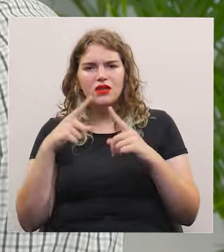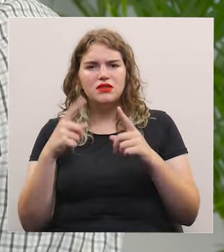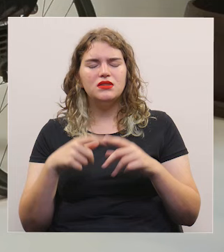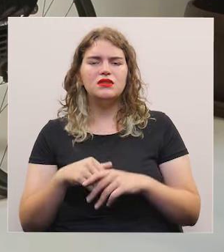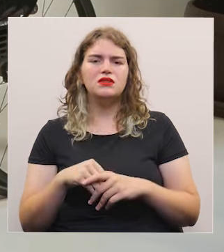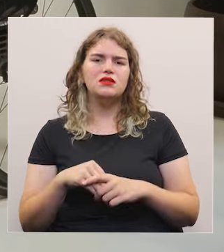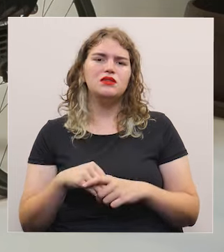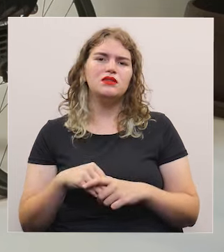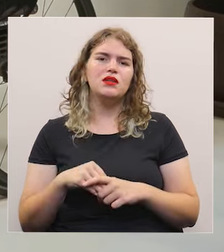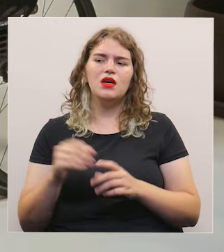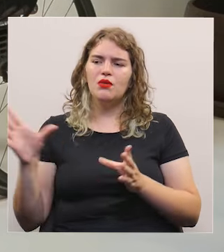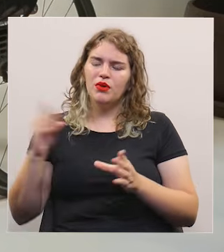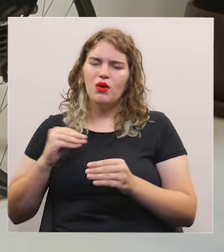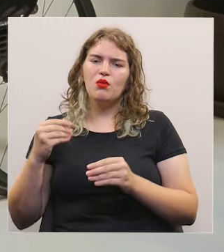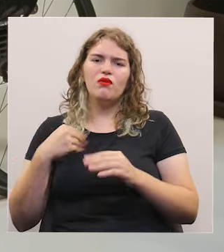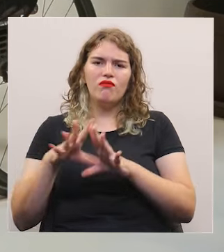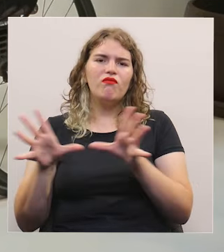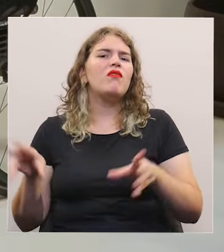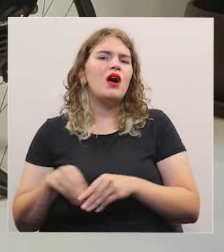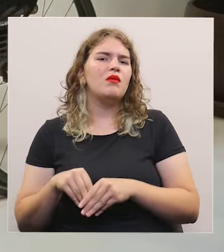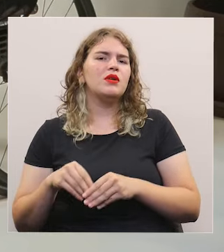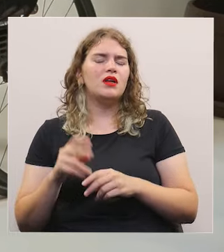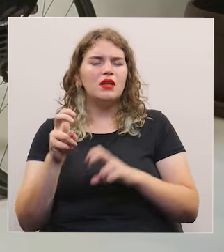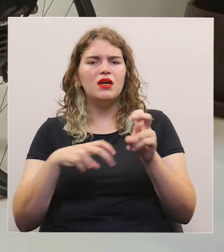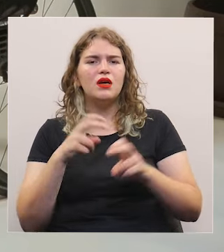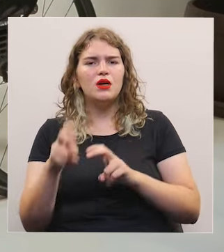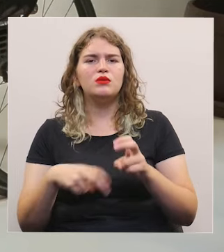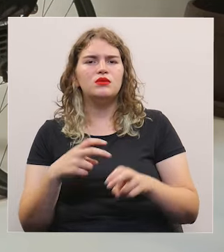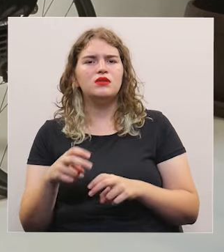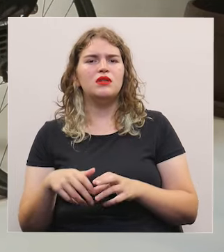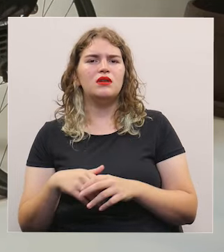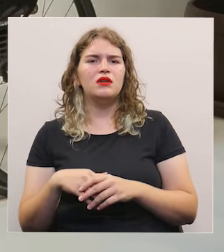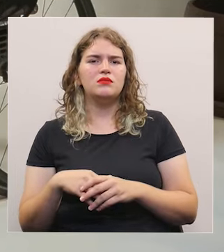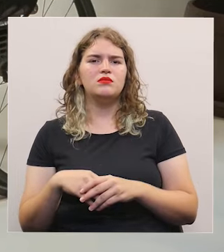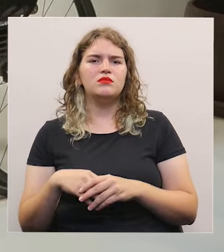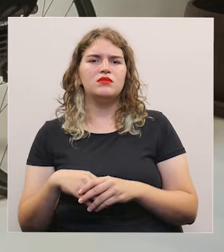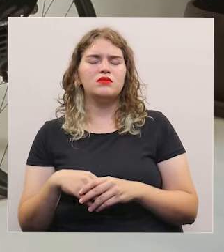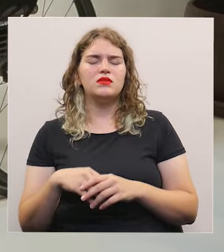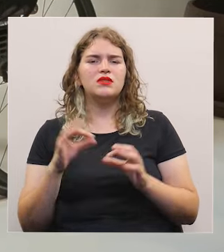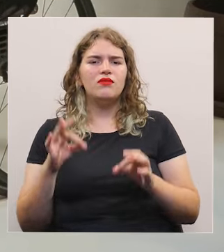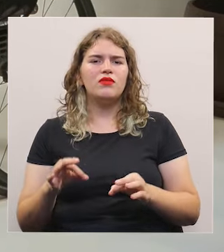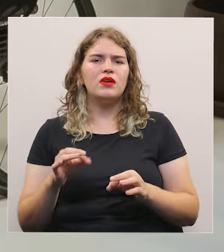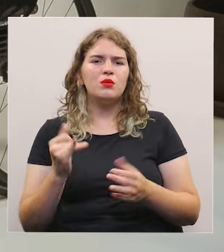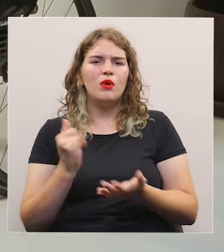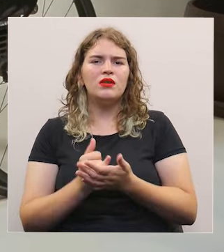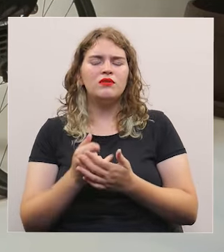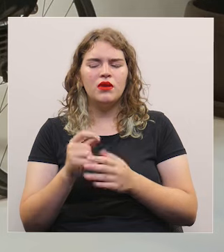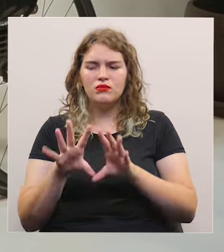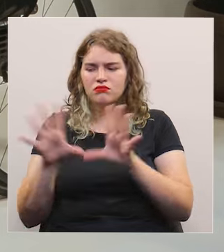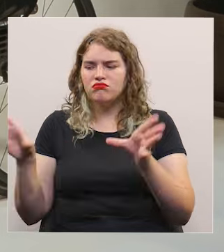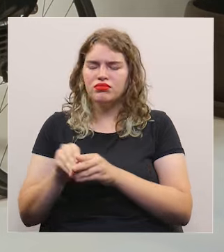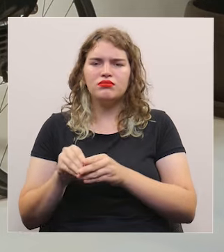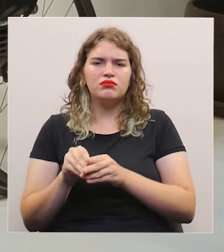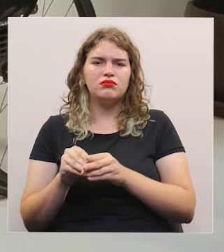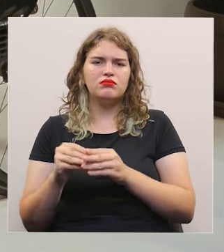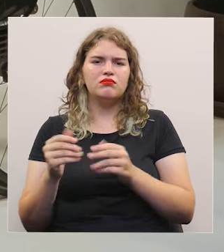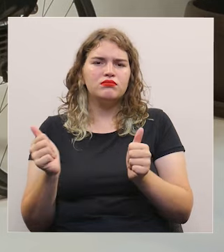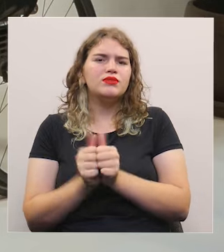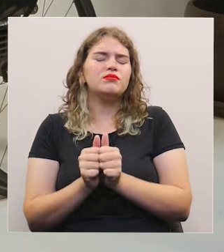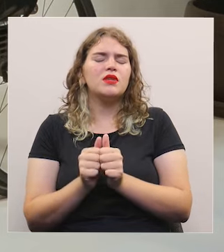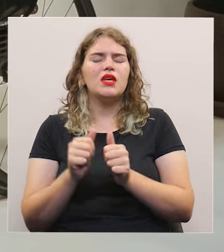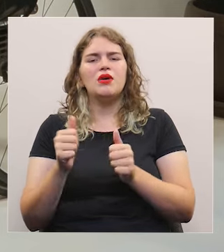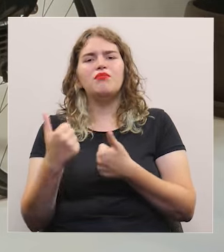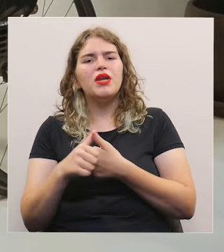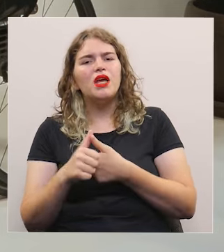zilnic, cel puțin împreună și ca familie. Căutăm să fim cu adevărat un întreg.